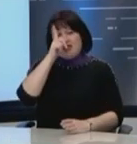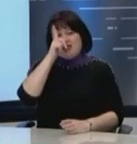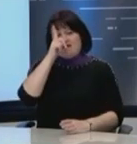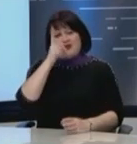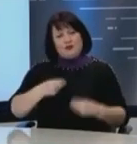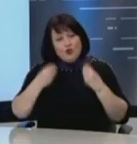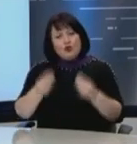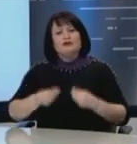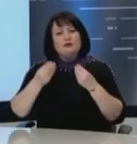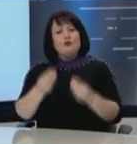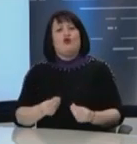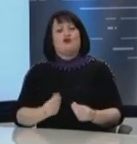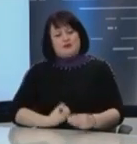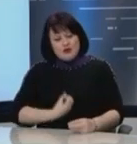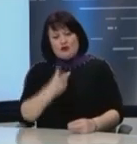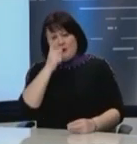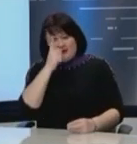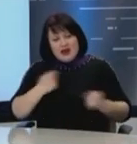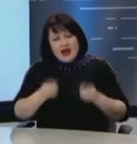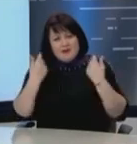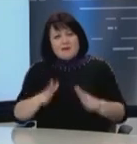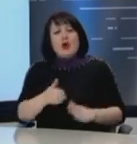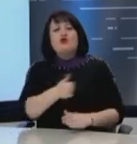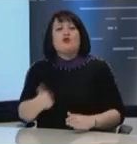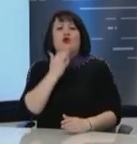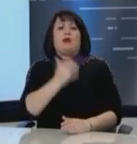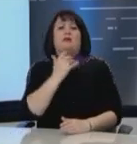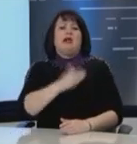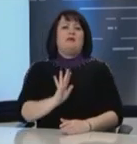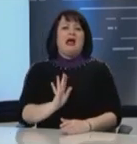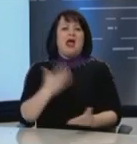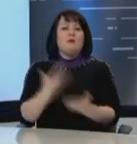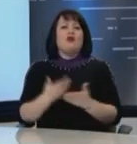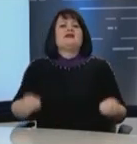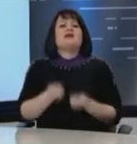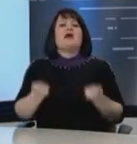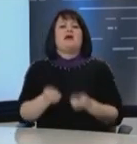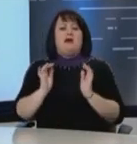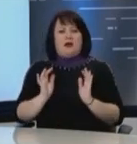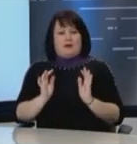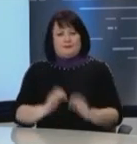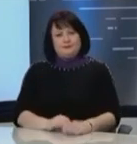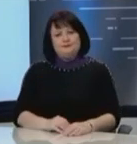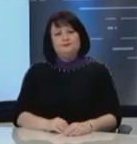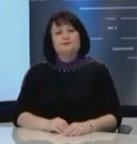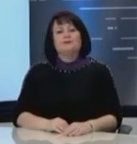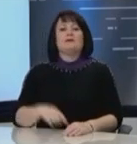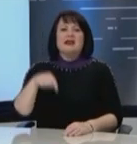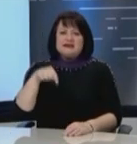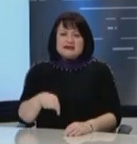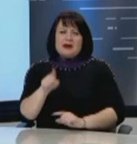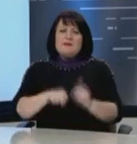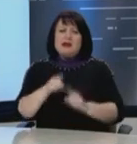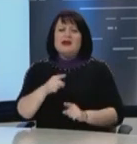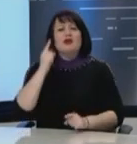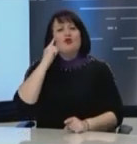όσα προσφέραμε και για όσα υλοποιήσαμε. Όχι στα λόγια, αλλά με έργα. Που σήμερα κάποιοι